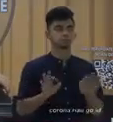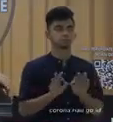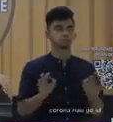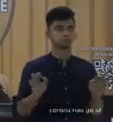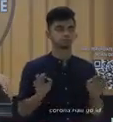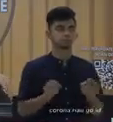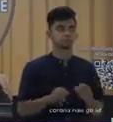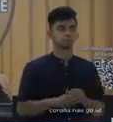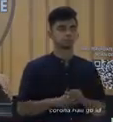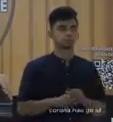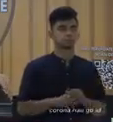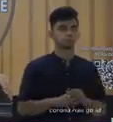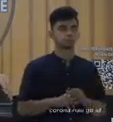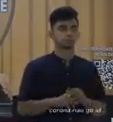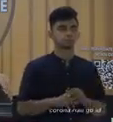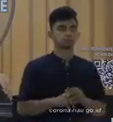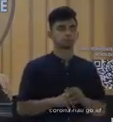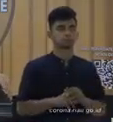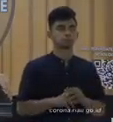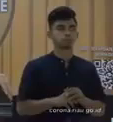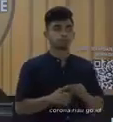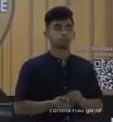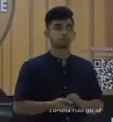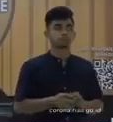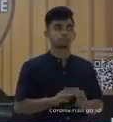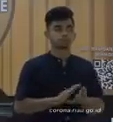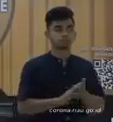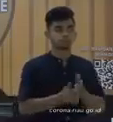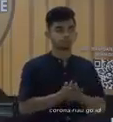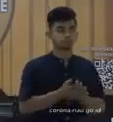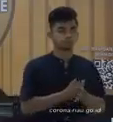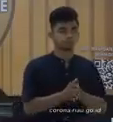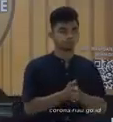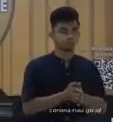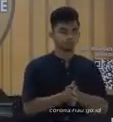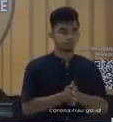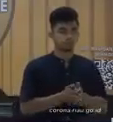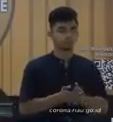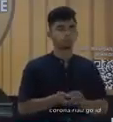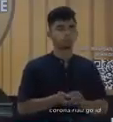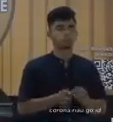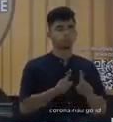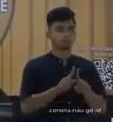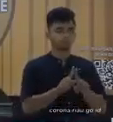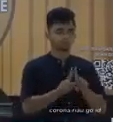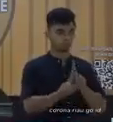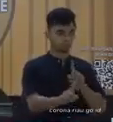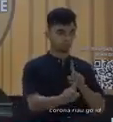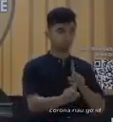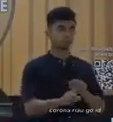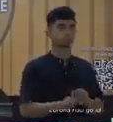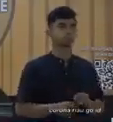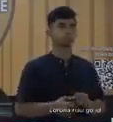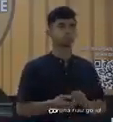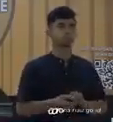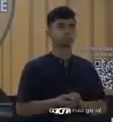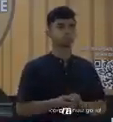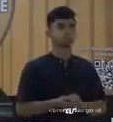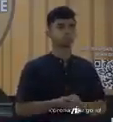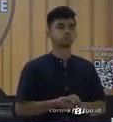bisa beradaptasi. Nah, sekarang kalau mau makan aja gitu ya. Nah, sekarang tidak bisa seperti